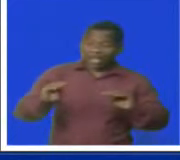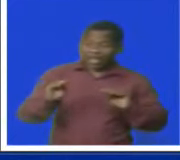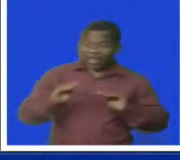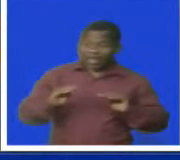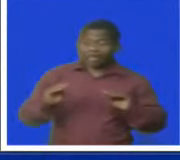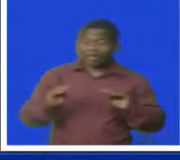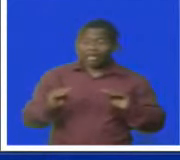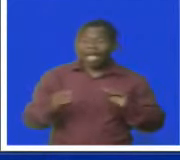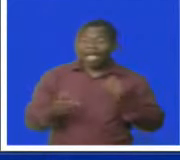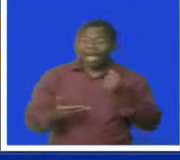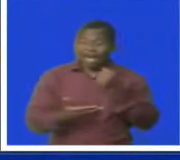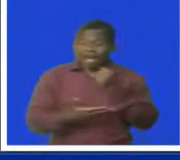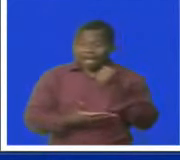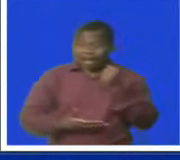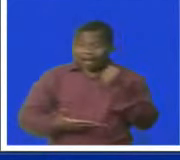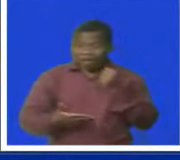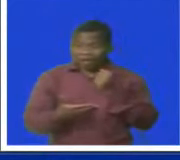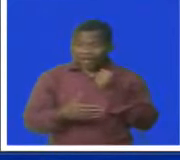entuthuko.